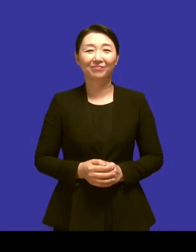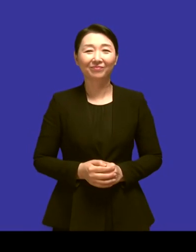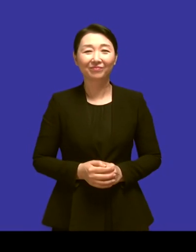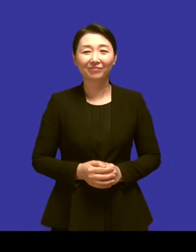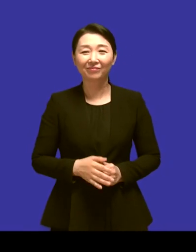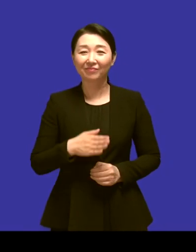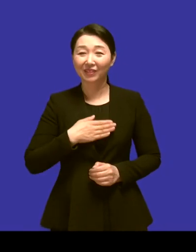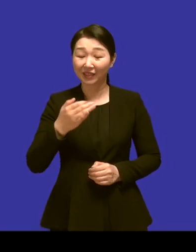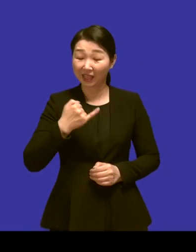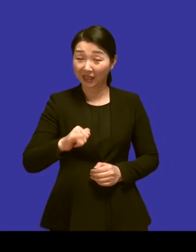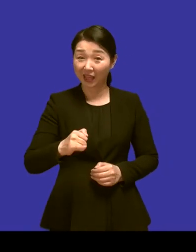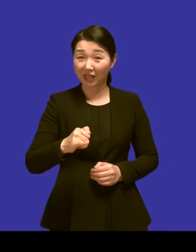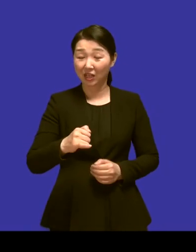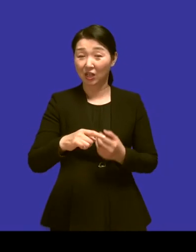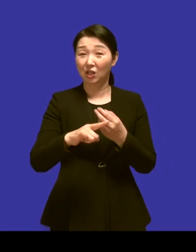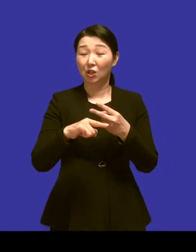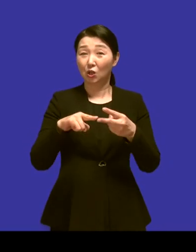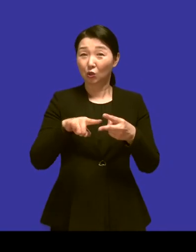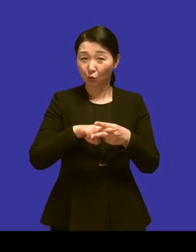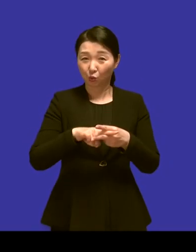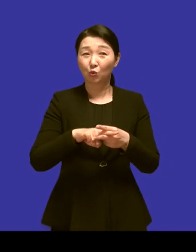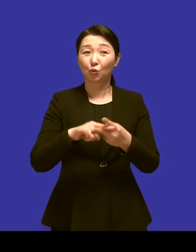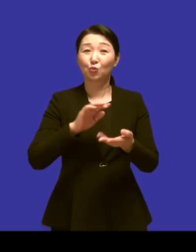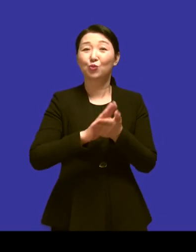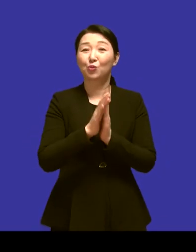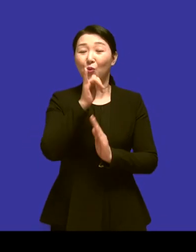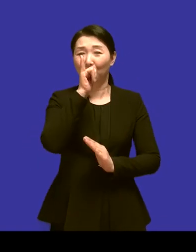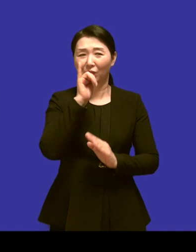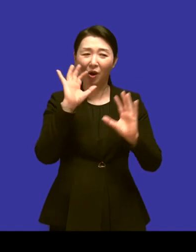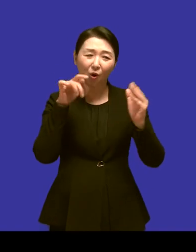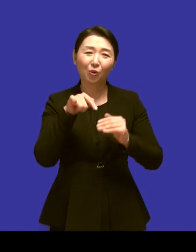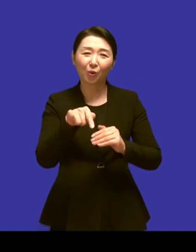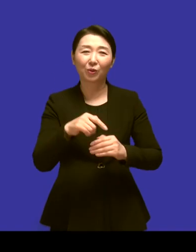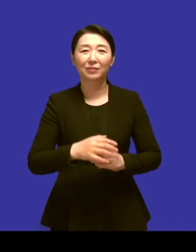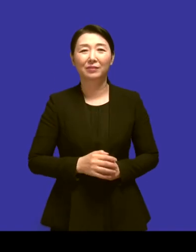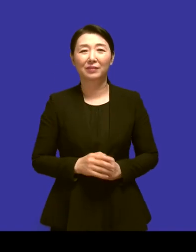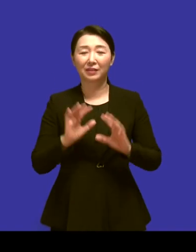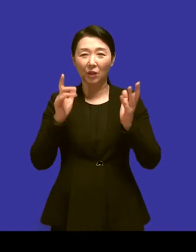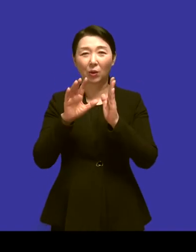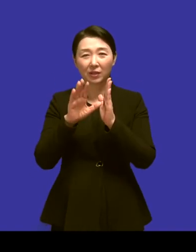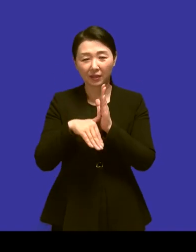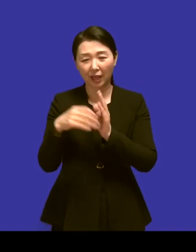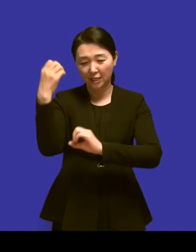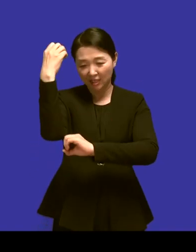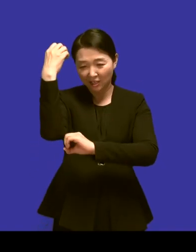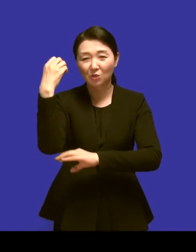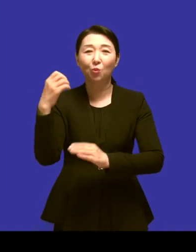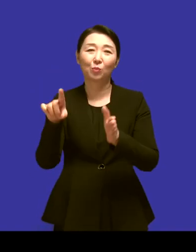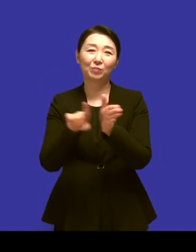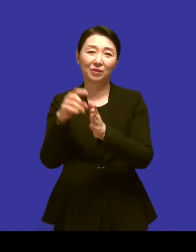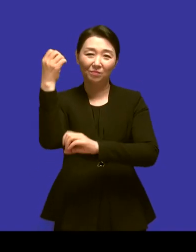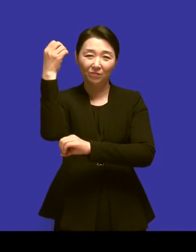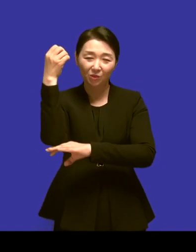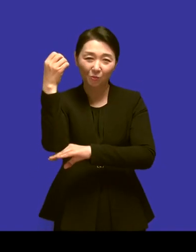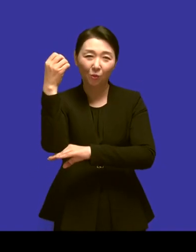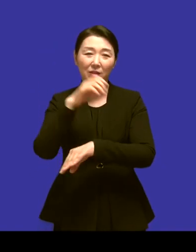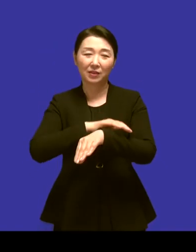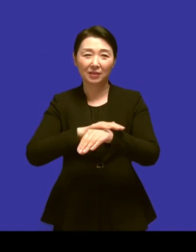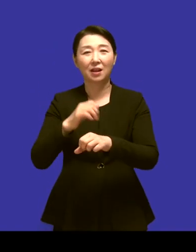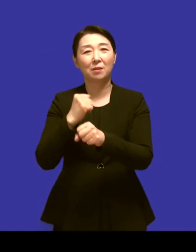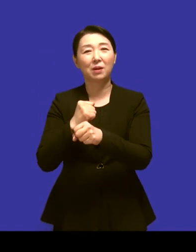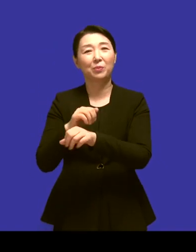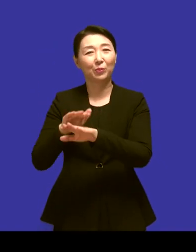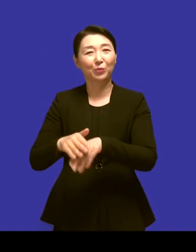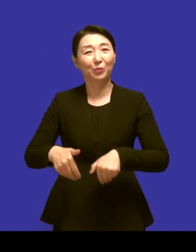이제 저희 딸이 초등학생이고 뭐 유치원생도 있고 어리지만 그 어린 시절에 기초공사라고 할까요? 신앙의 기초공사를 얼마나 튼튼하게